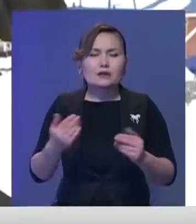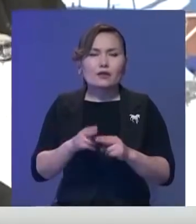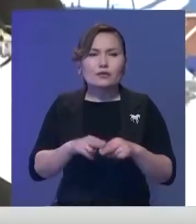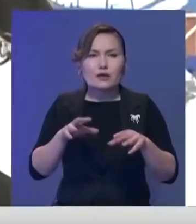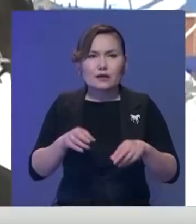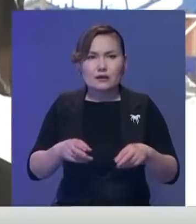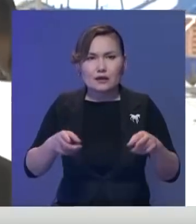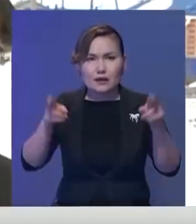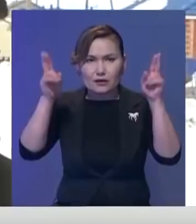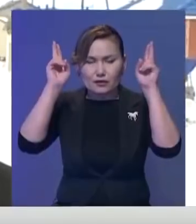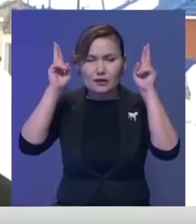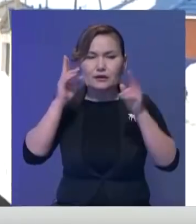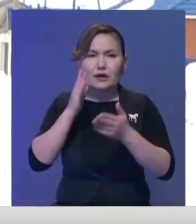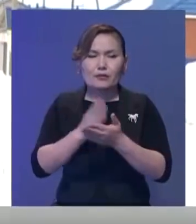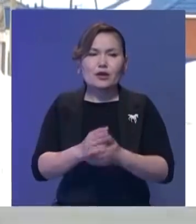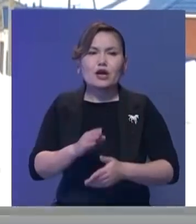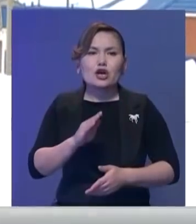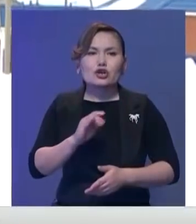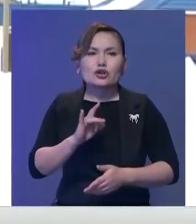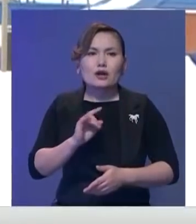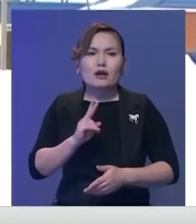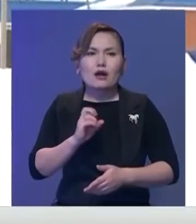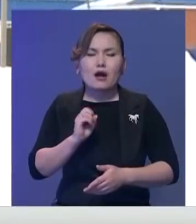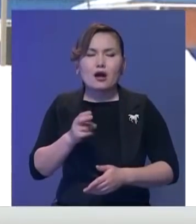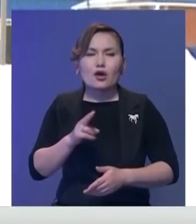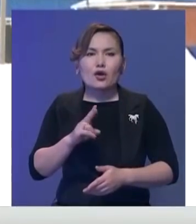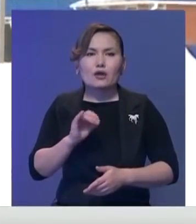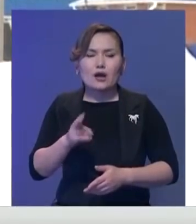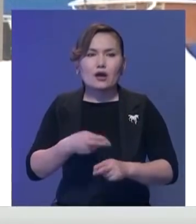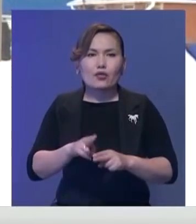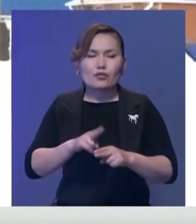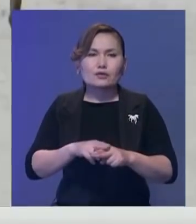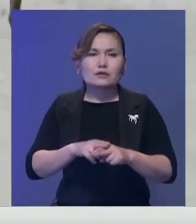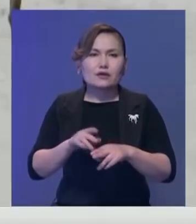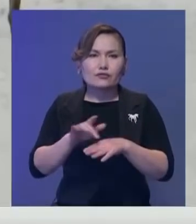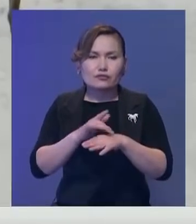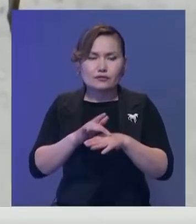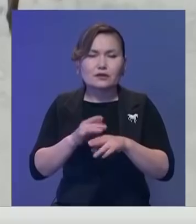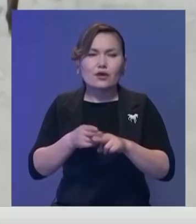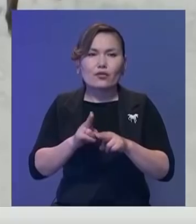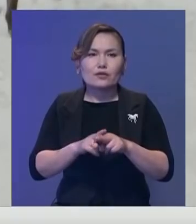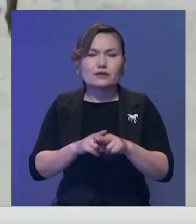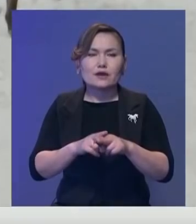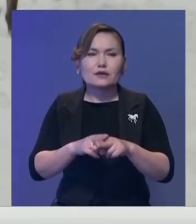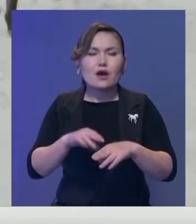бөлінеді. Жарғақ құлақ дегеніміз өзі денесінде жүндес болмайды, тақыр болады. Батыста